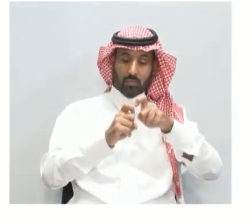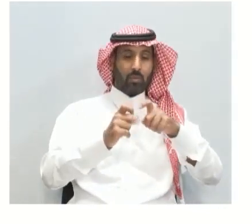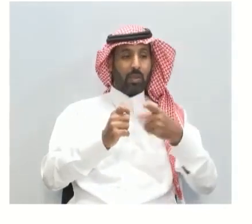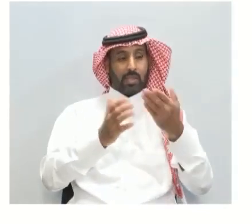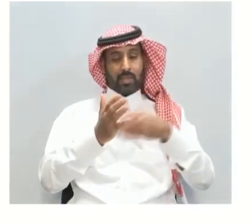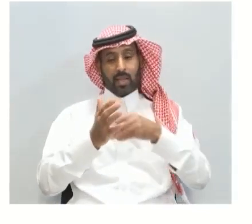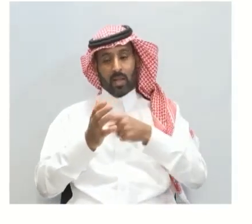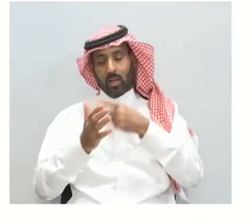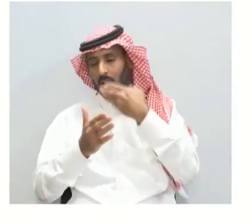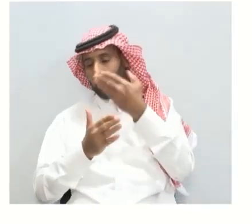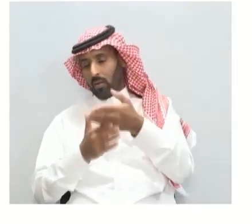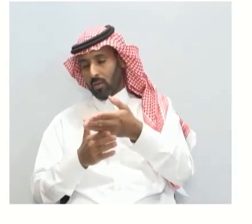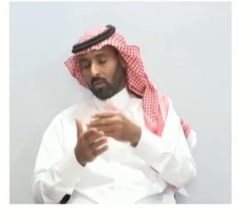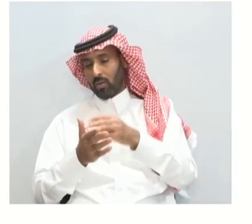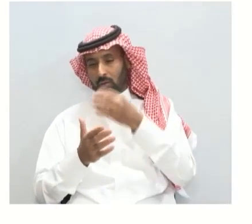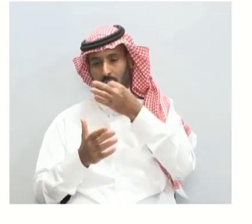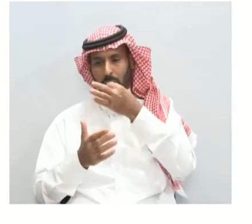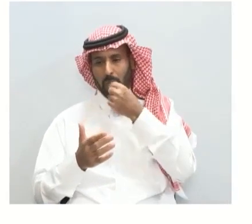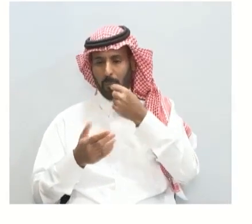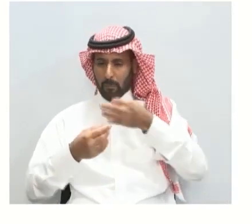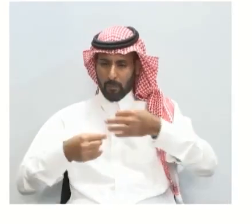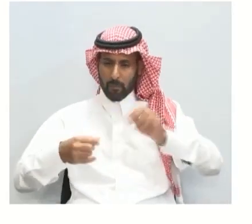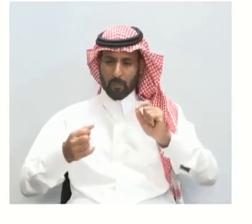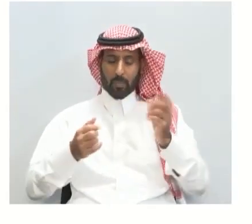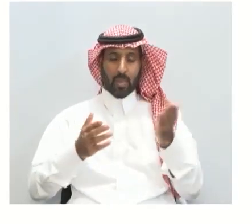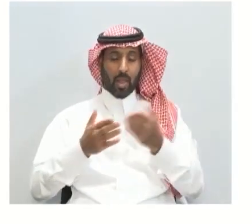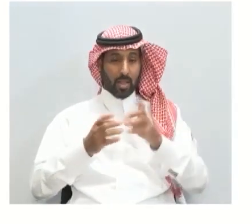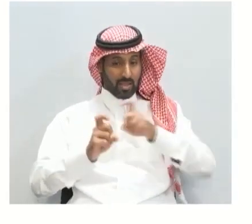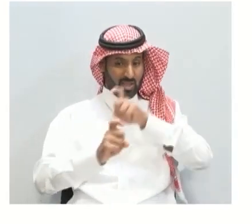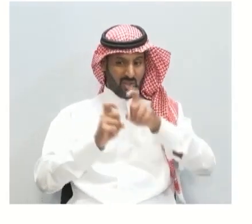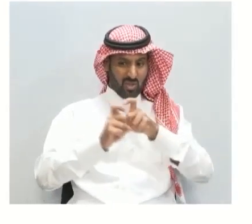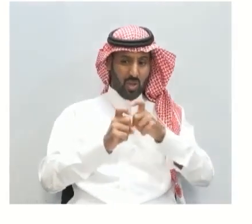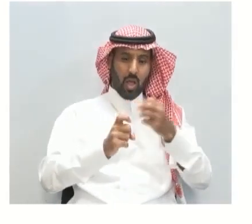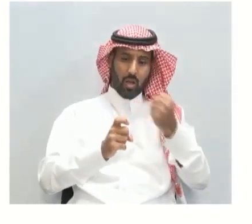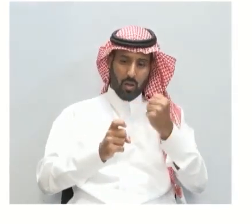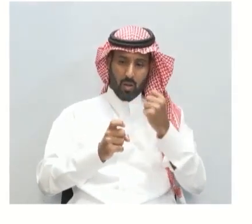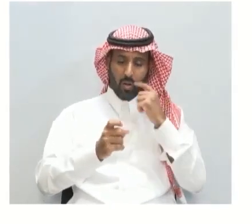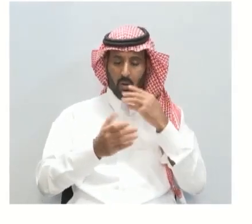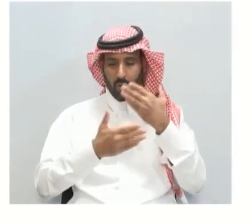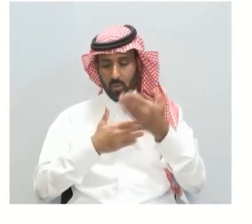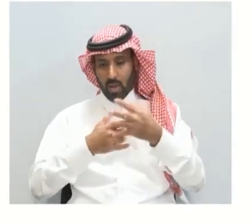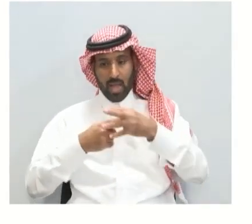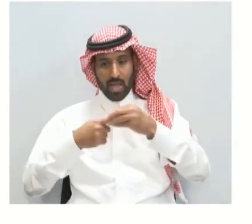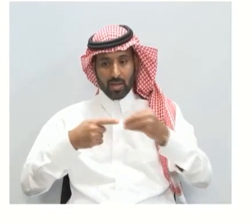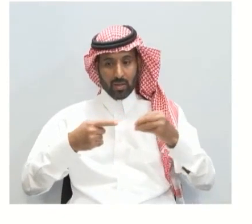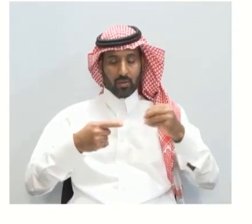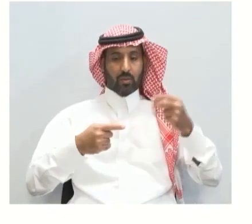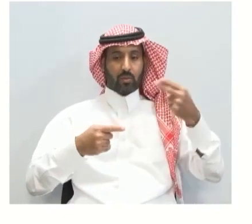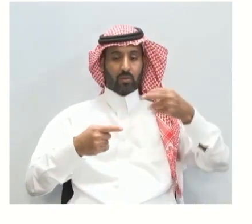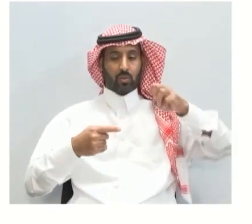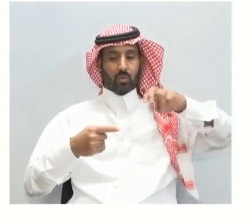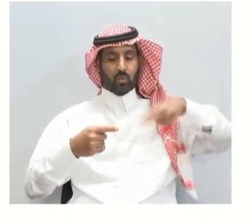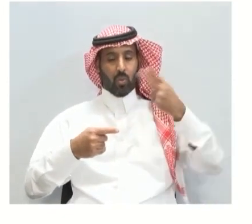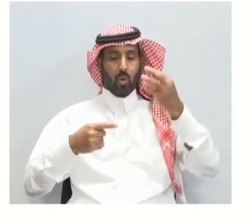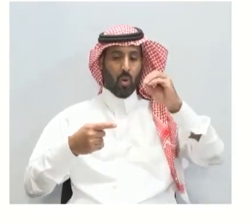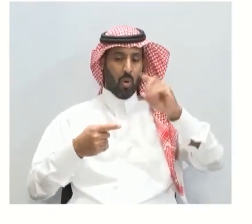النهائيه من عمليه تحلل سكر الجلوكوز وتستخدم الكترونات عاليه الطاقه وايونات الهيدروجين وهي الناد اتش والفا اتش